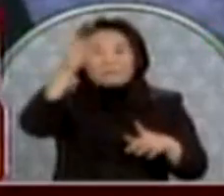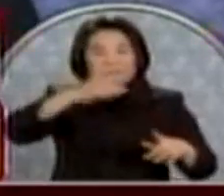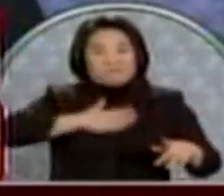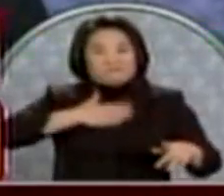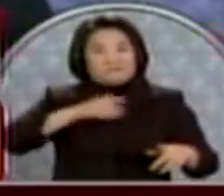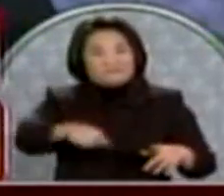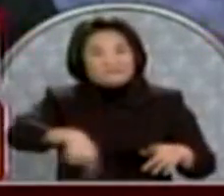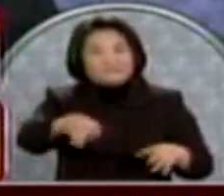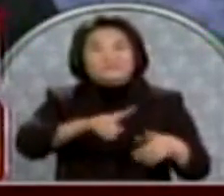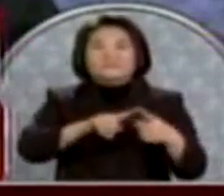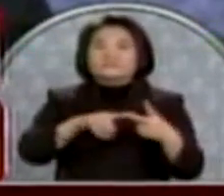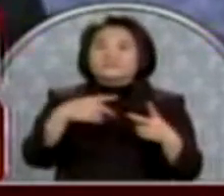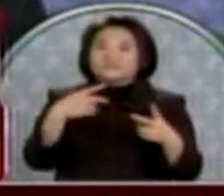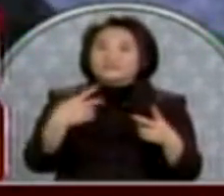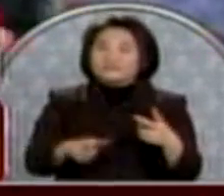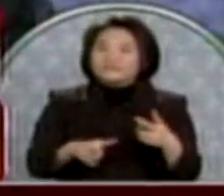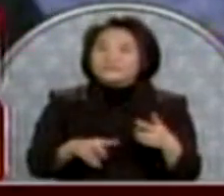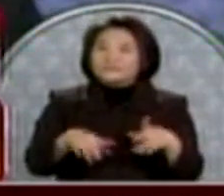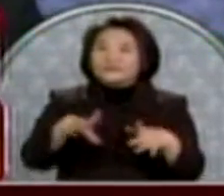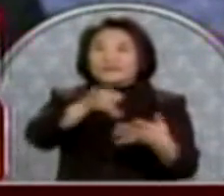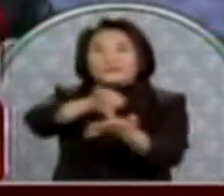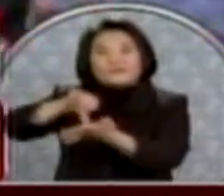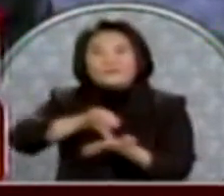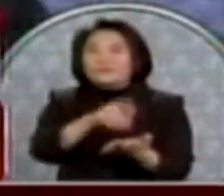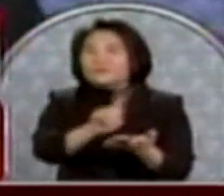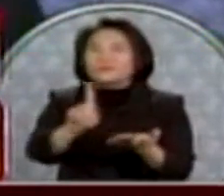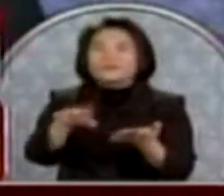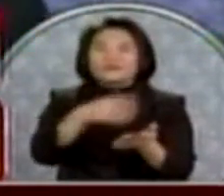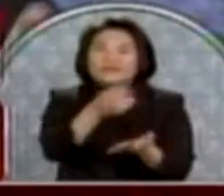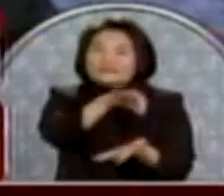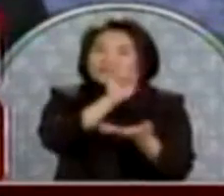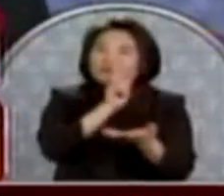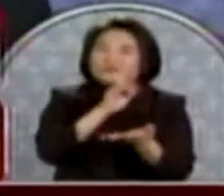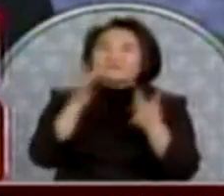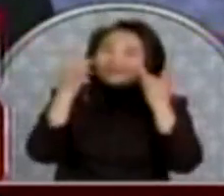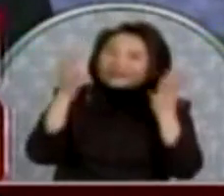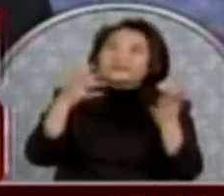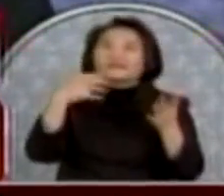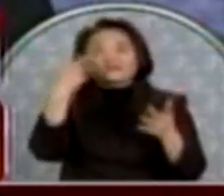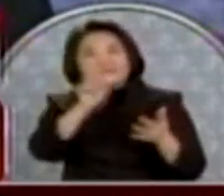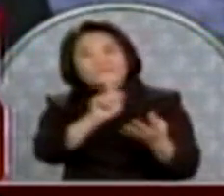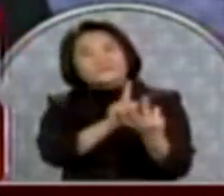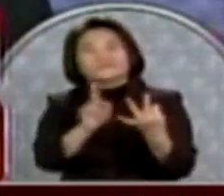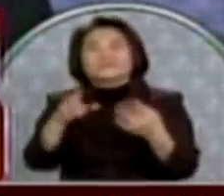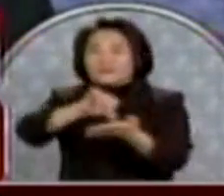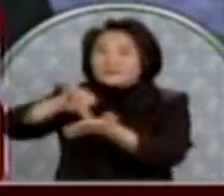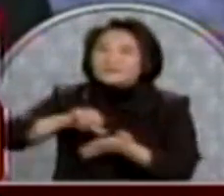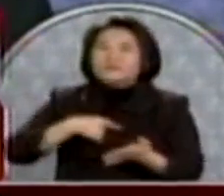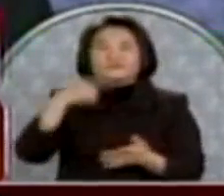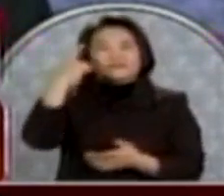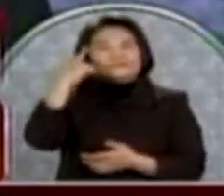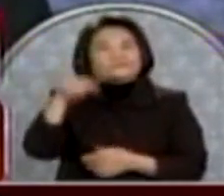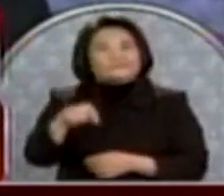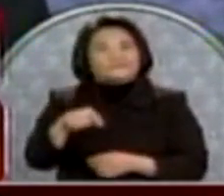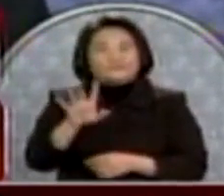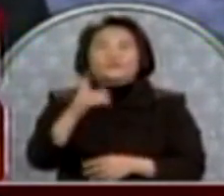总统府这些地方，要去这个种植这个您所说的这些这个农产品，我觉得事